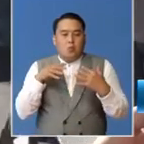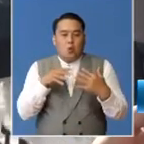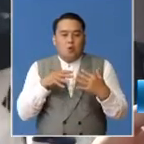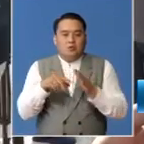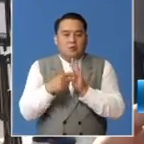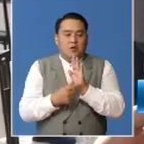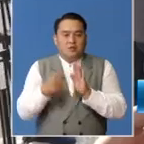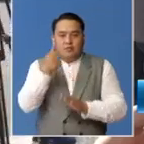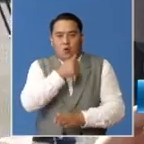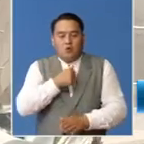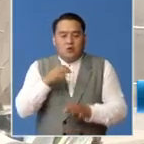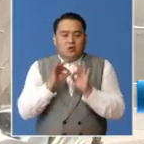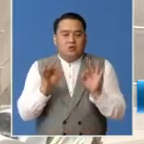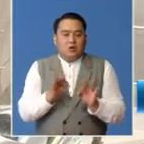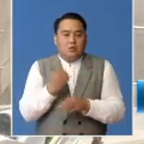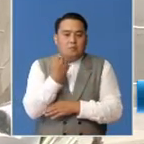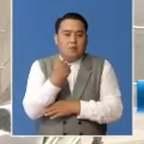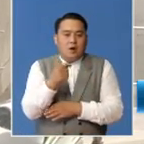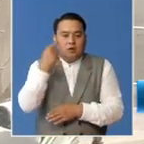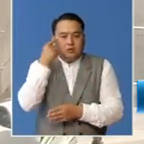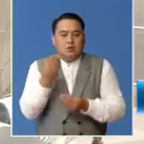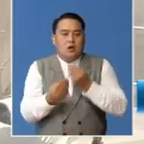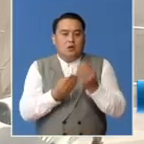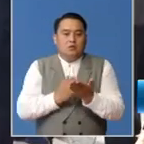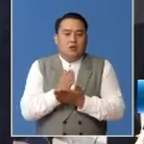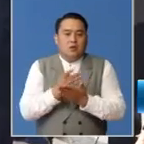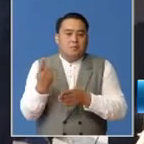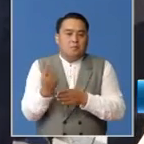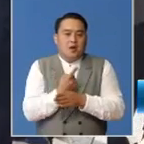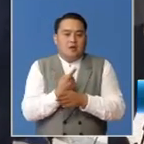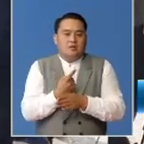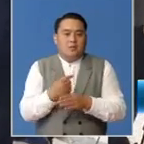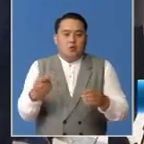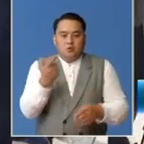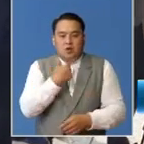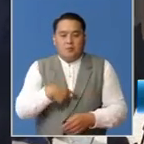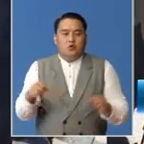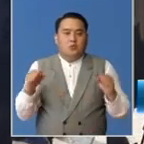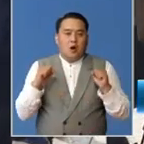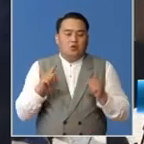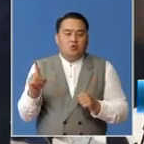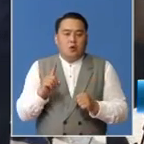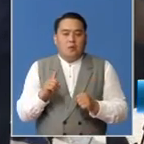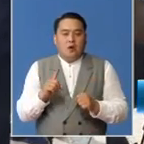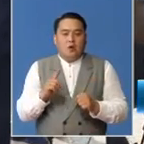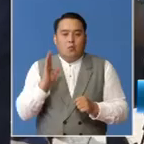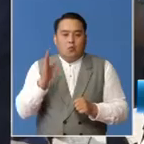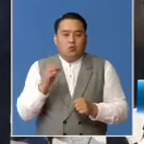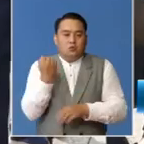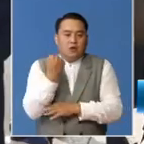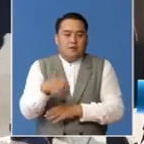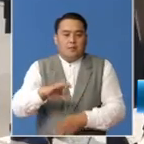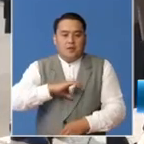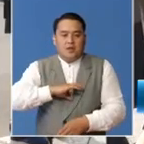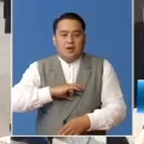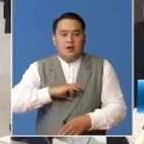2017 года. Победа на азиатских играх – это заслуга прежде всего самой спортсменки. Думаю, что такими темпами она завоюет